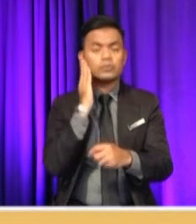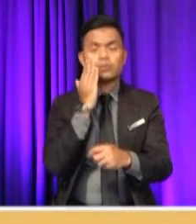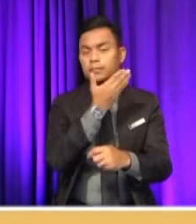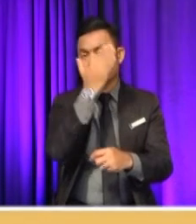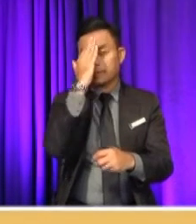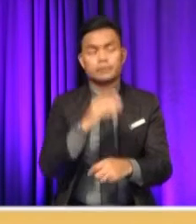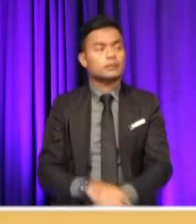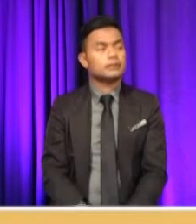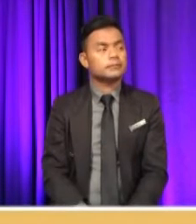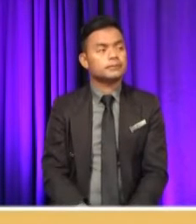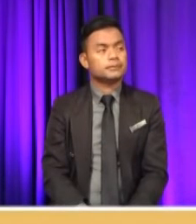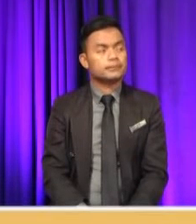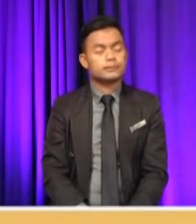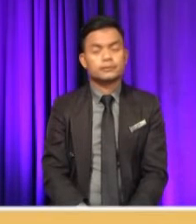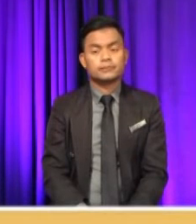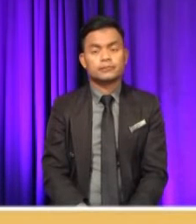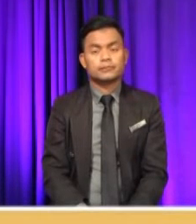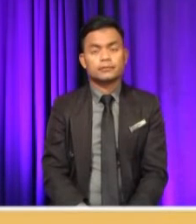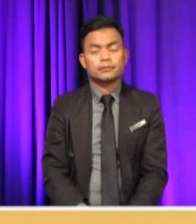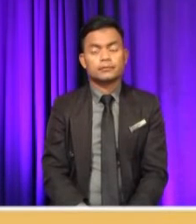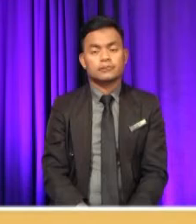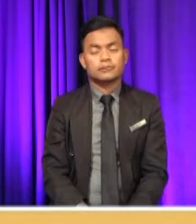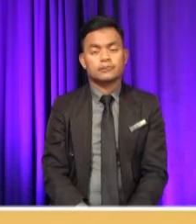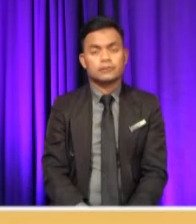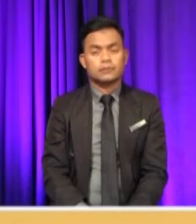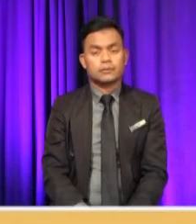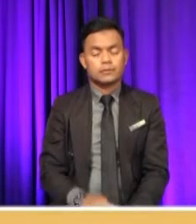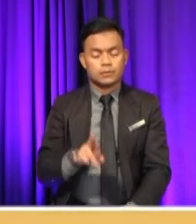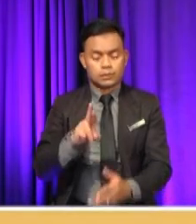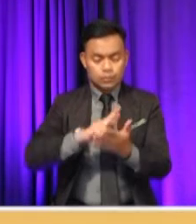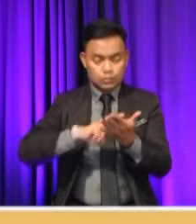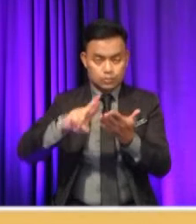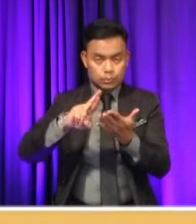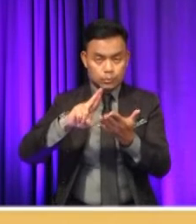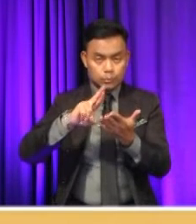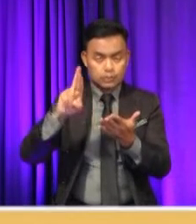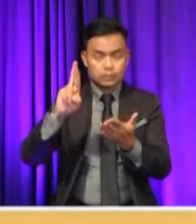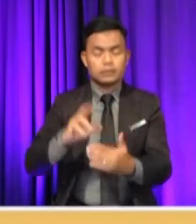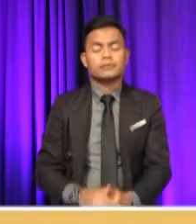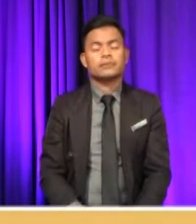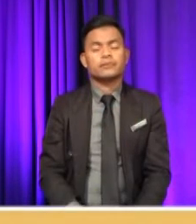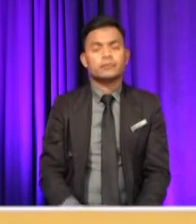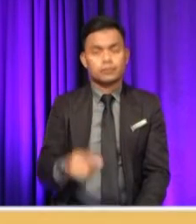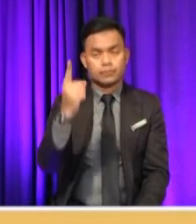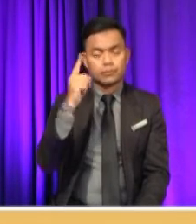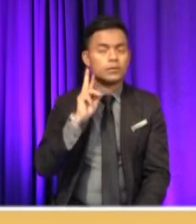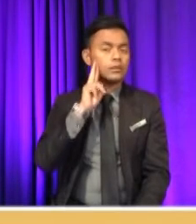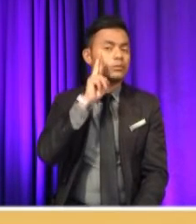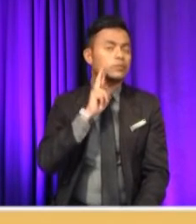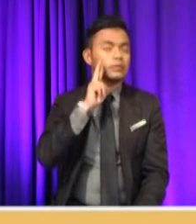gambar tengah ni adalah dalam sistem robotik pun menggunakan sistem pneumatik, dan ini selalu kita tengok kat kedai